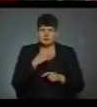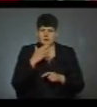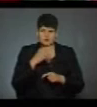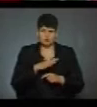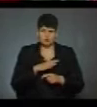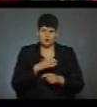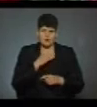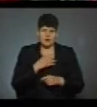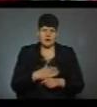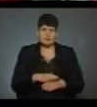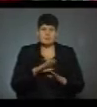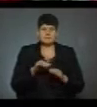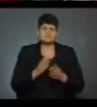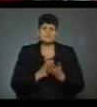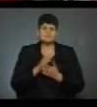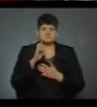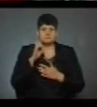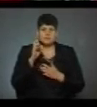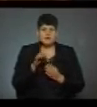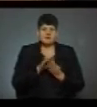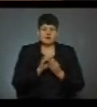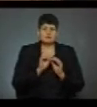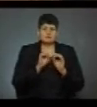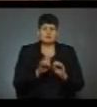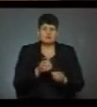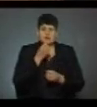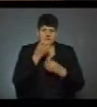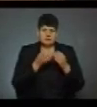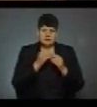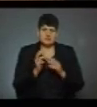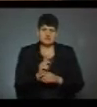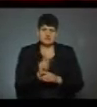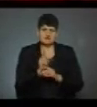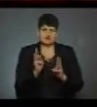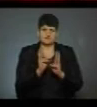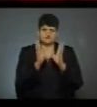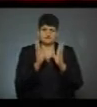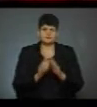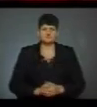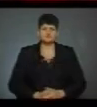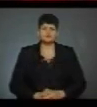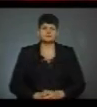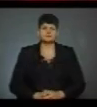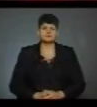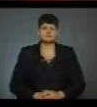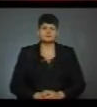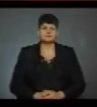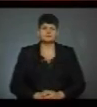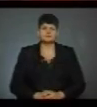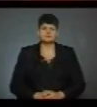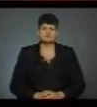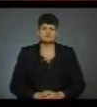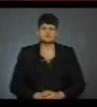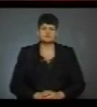поранених. Після молебню на могилу Івана Вітишина поклали квіти і запалили свічки. Анжела Шова, Оксана Галіяш. Новини на